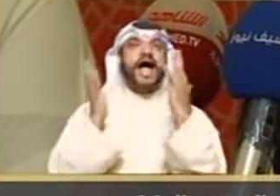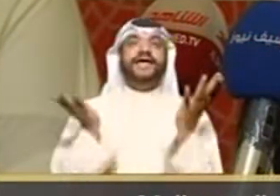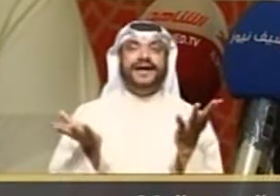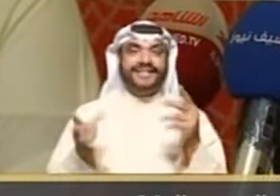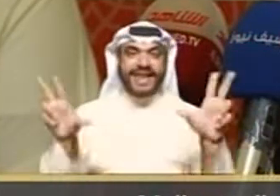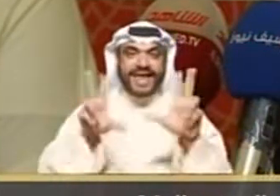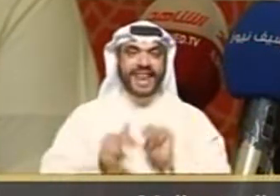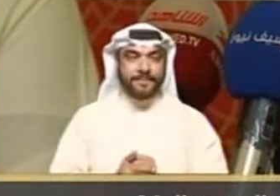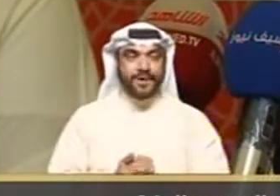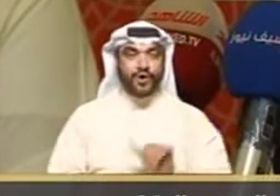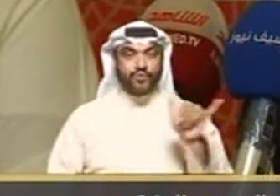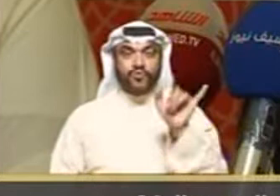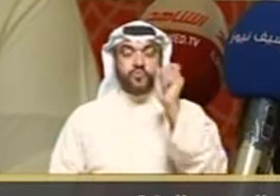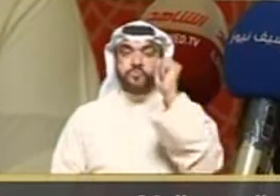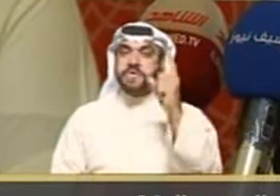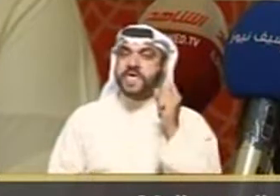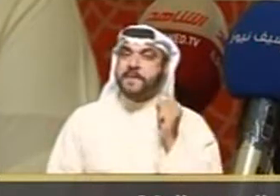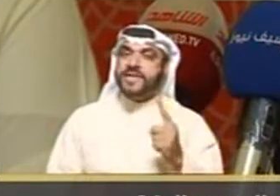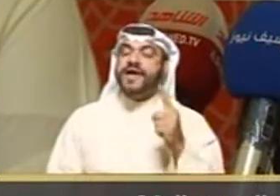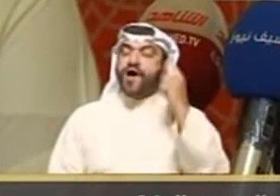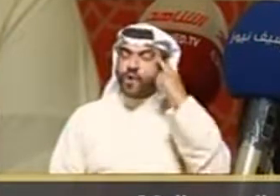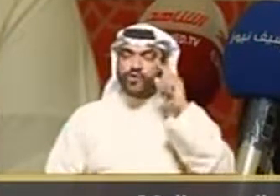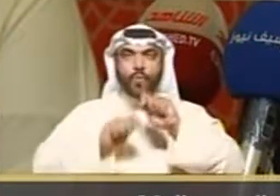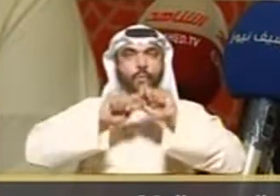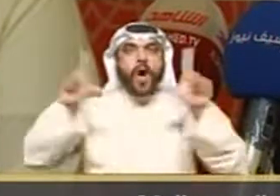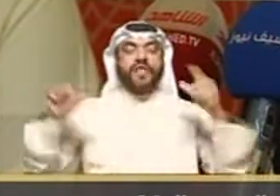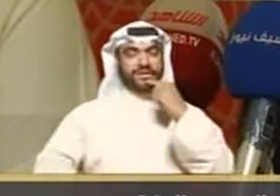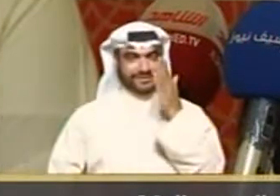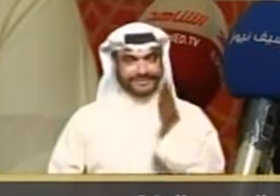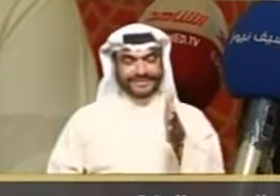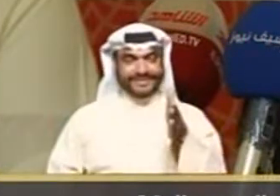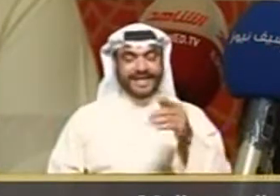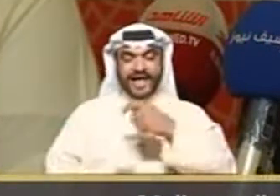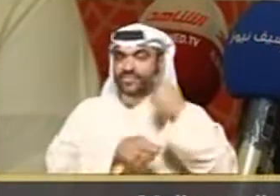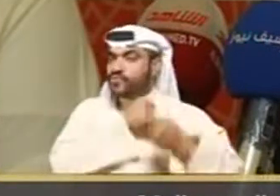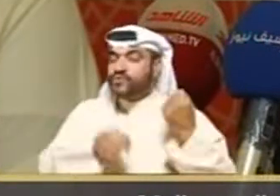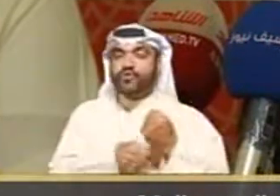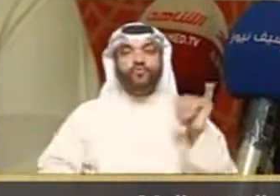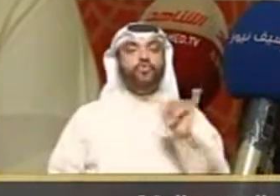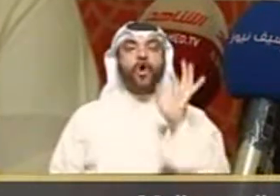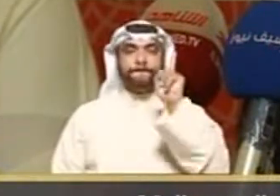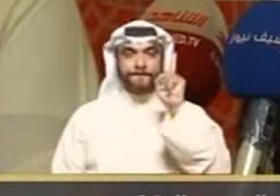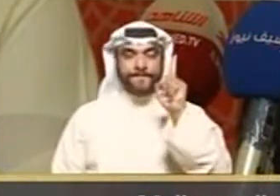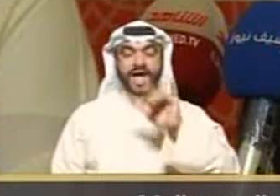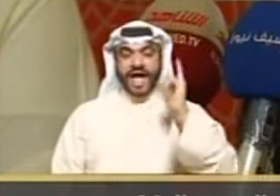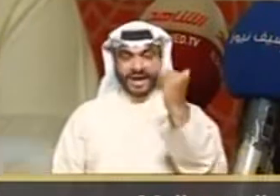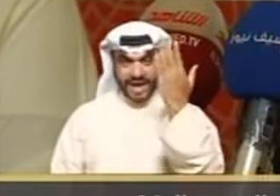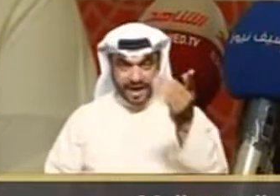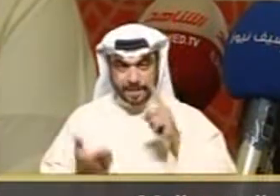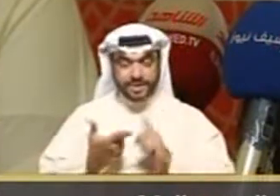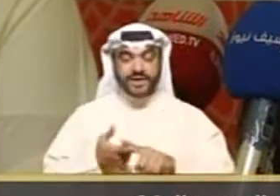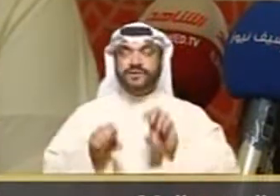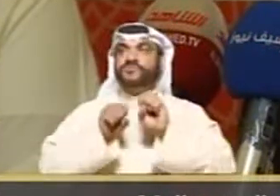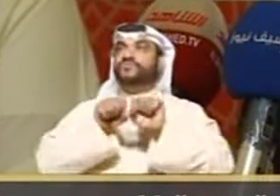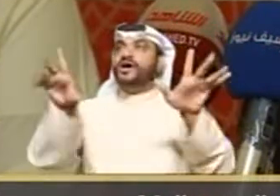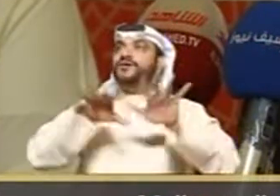الإعلام، نجد إنه انعكاس حقيقي لما أصبح عليه الدور الإعلامي على المستوى العربي، والذي